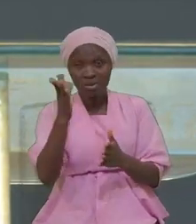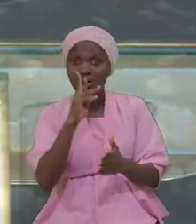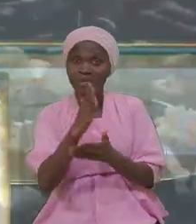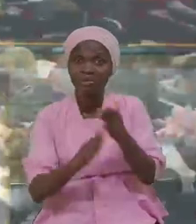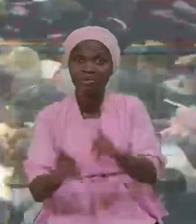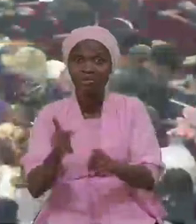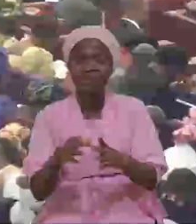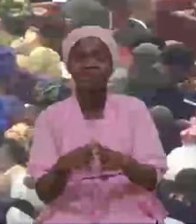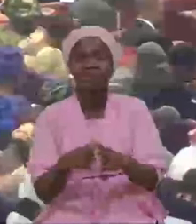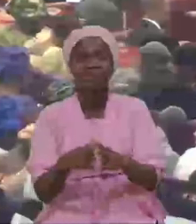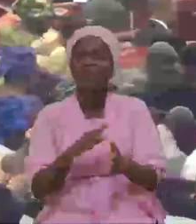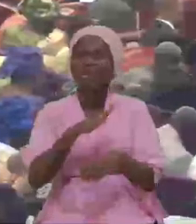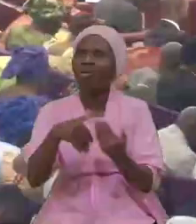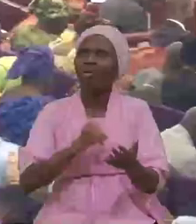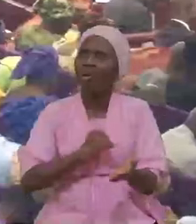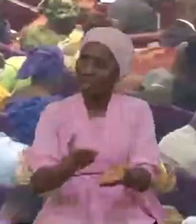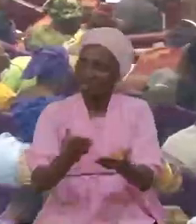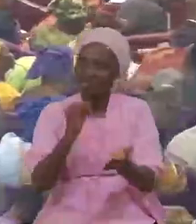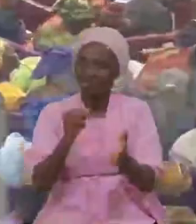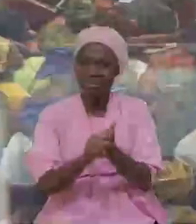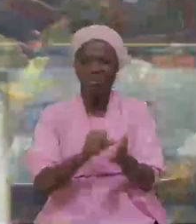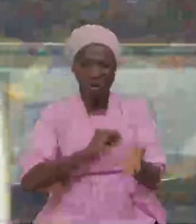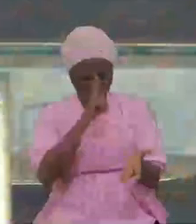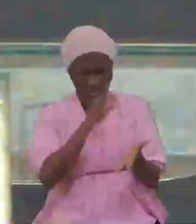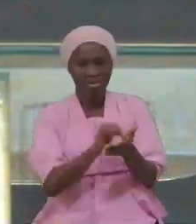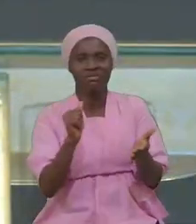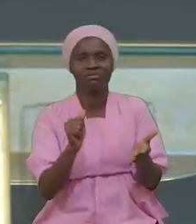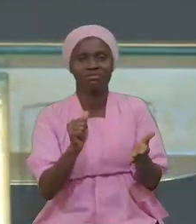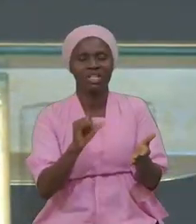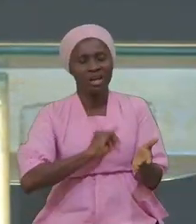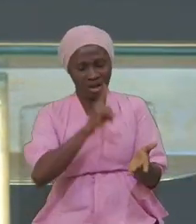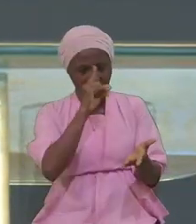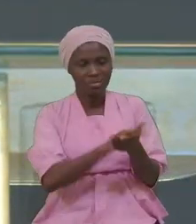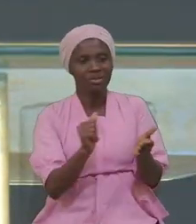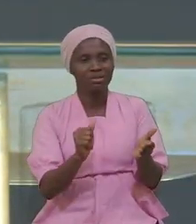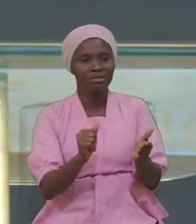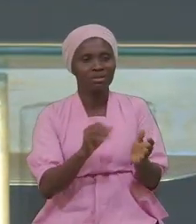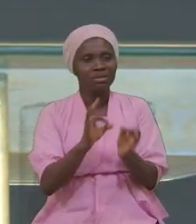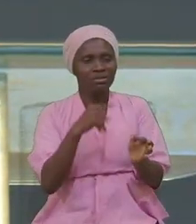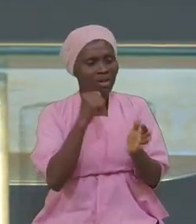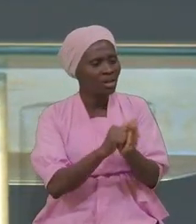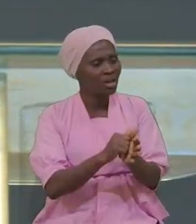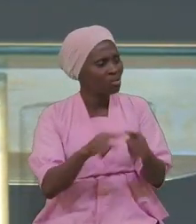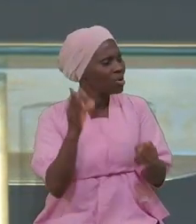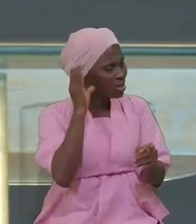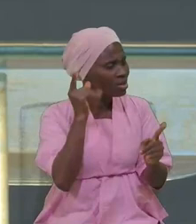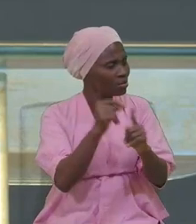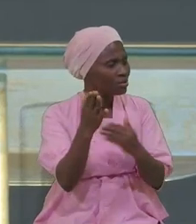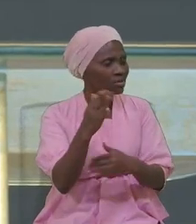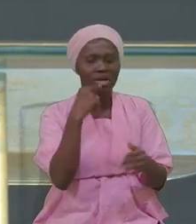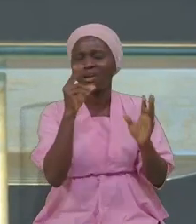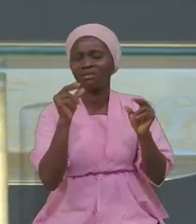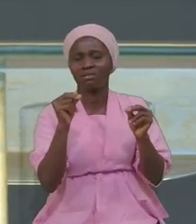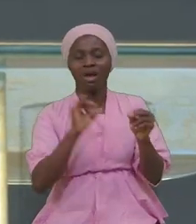tout ce qu'ils veulent, ce que je veux, c'est que je crois. Voilà. Mais écoute, là, attends la parole de Dieu, non?